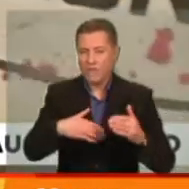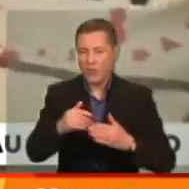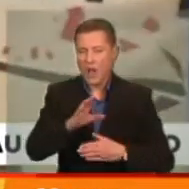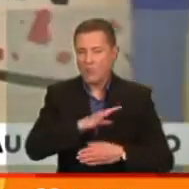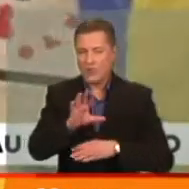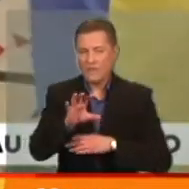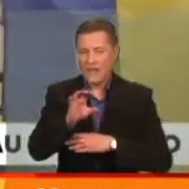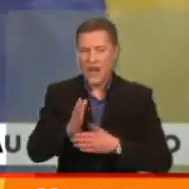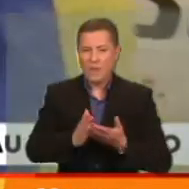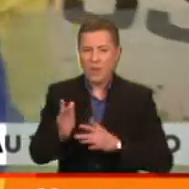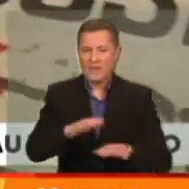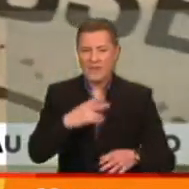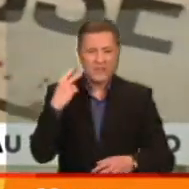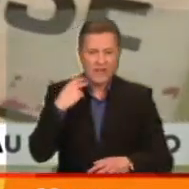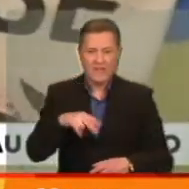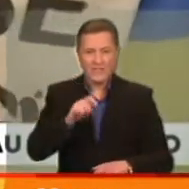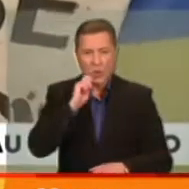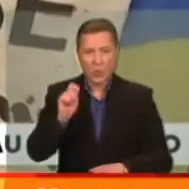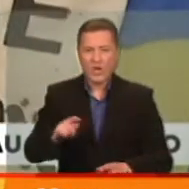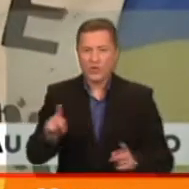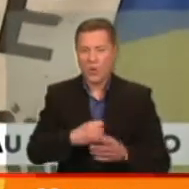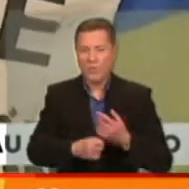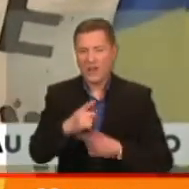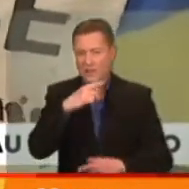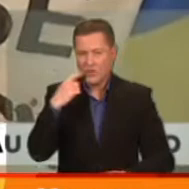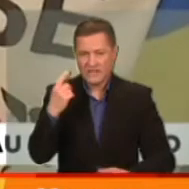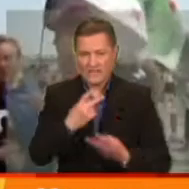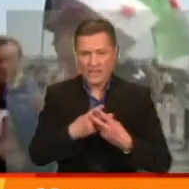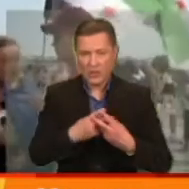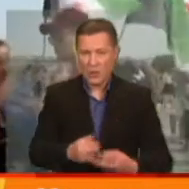фотографії політичних в'язнів-українців, що опинилися в російських тюрмах.